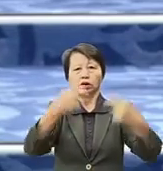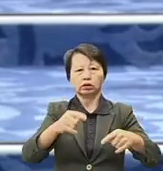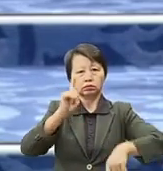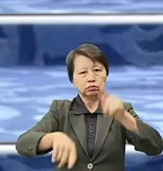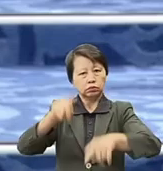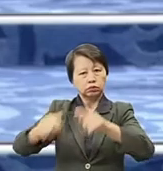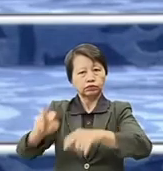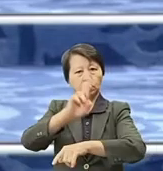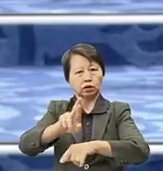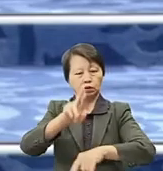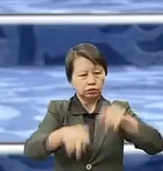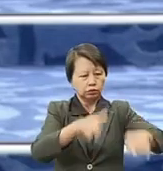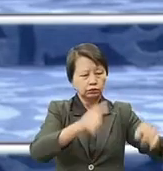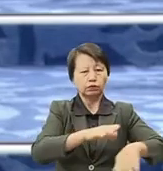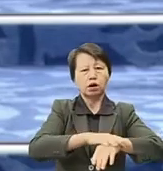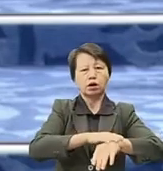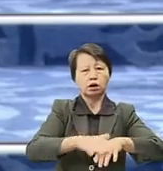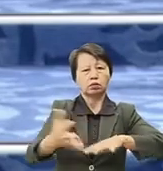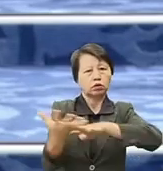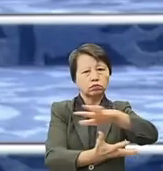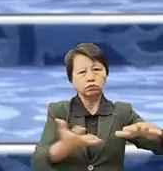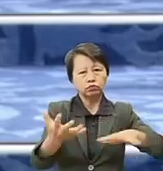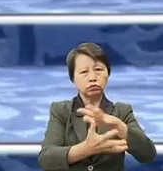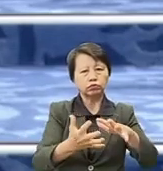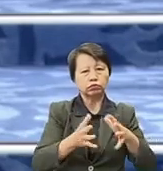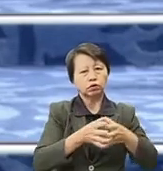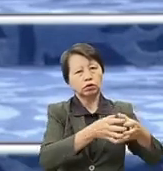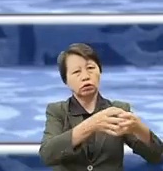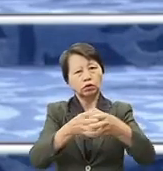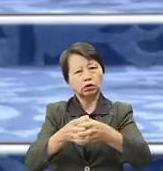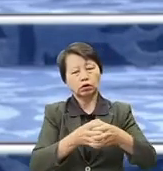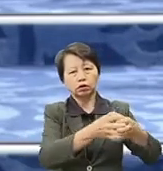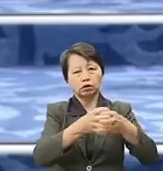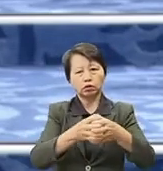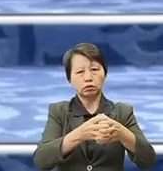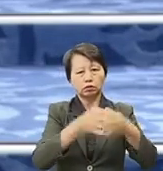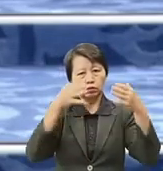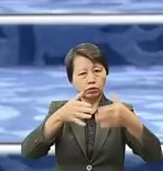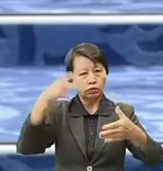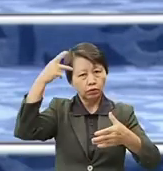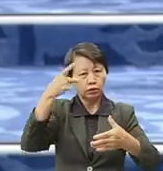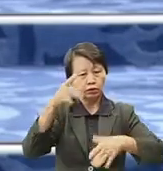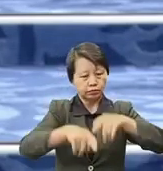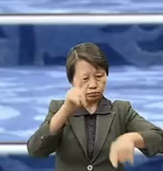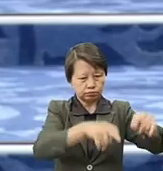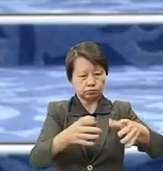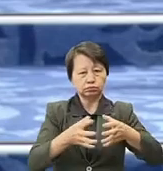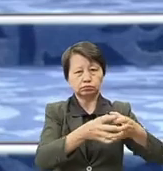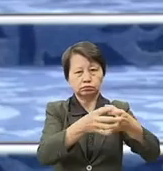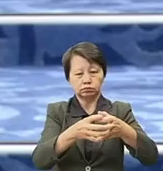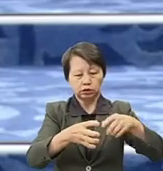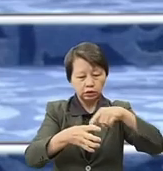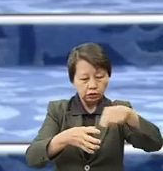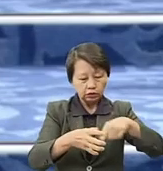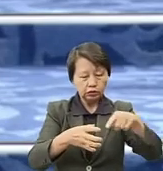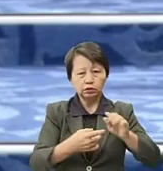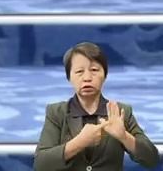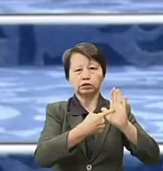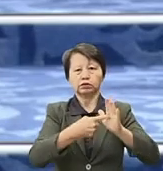pelbagai bangsa pelbagai latar belakang kecenderungan politik dan sebagainya jadi dia nak Tunjukkan